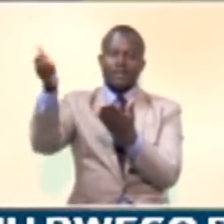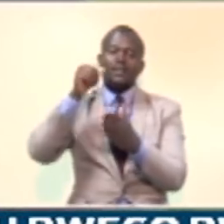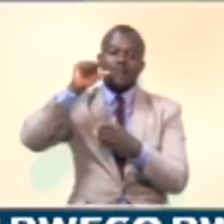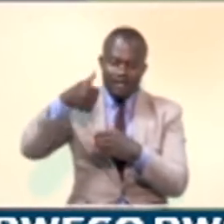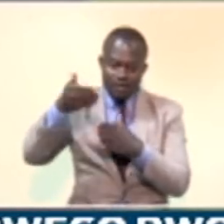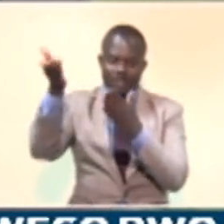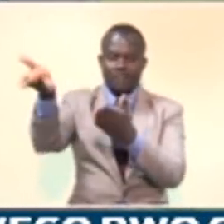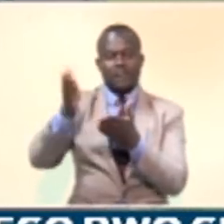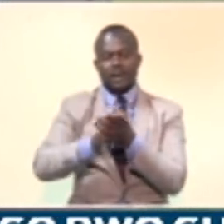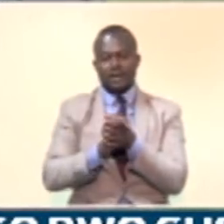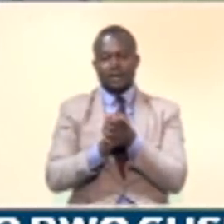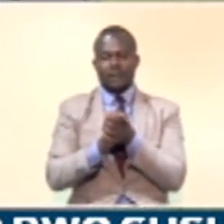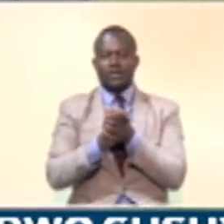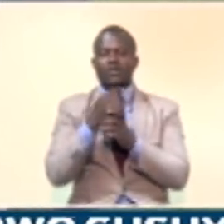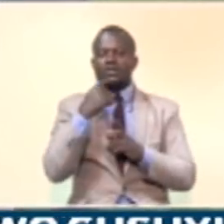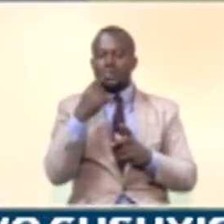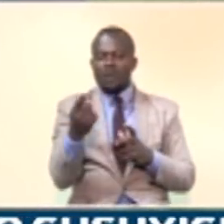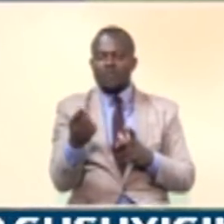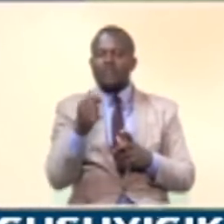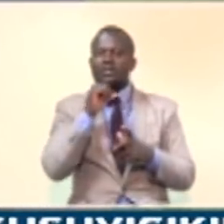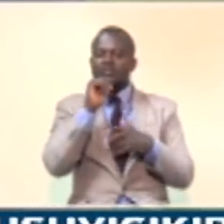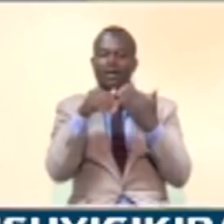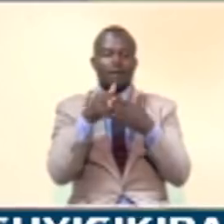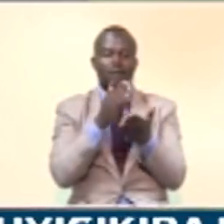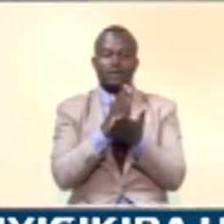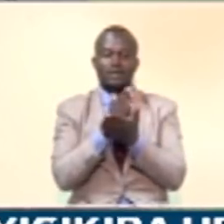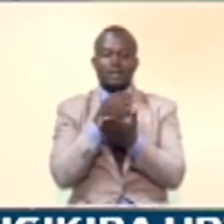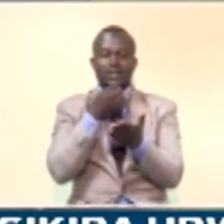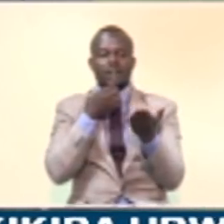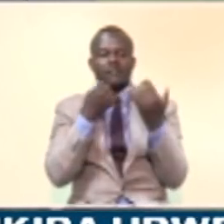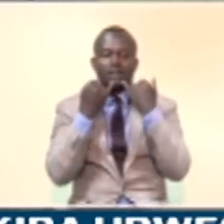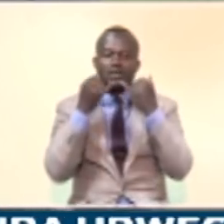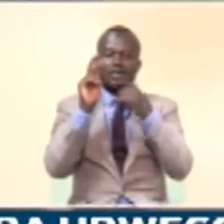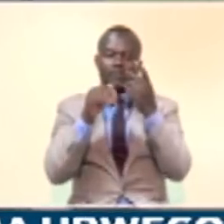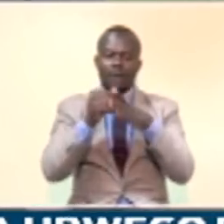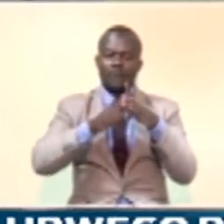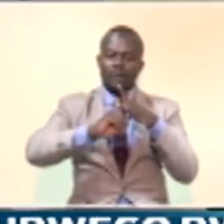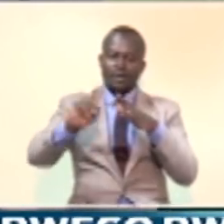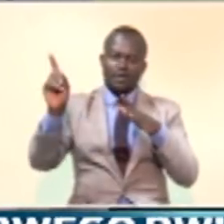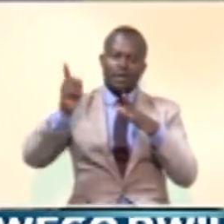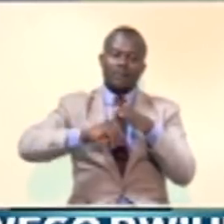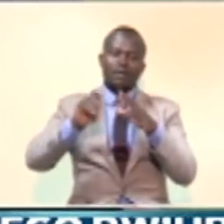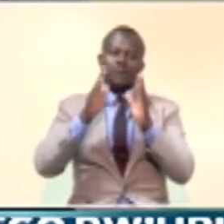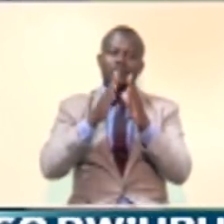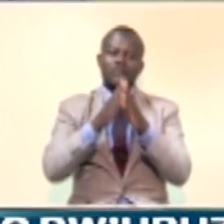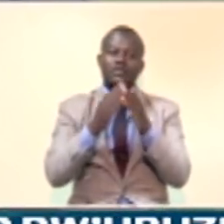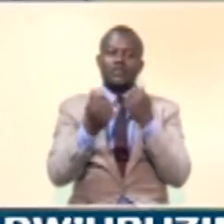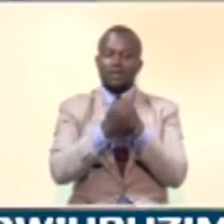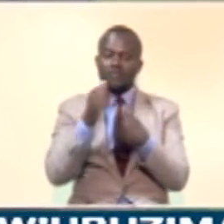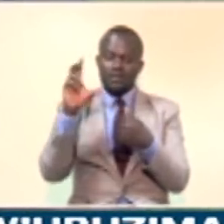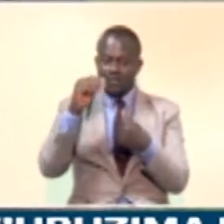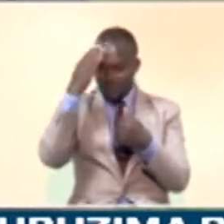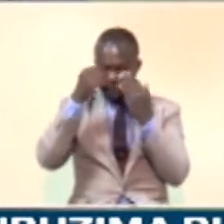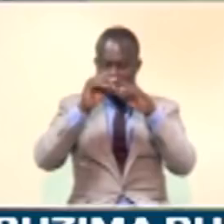nzaba mpari ariko ntabwo rwose tubwira abaturage ngo nibahunge bahunge umujyi wa Rubavu oya